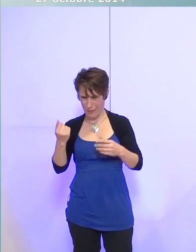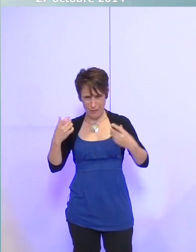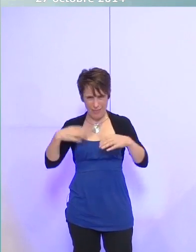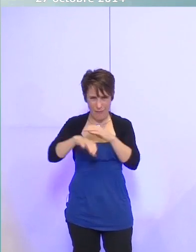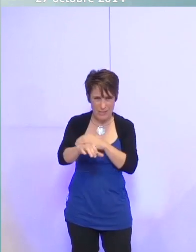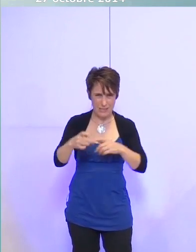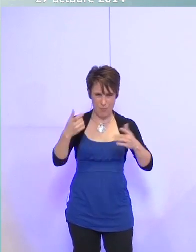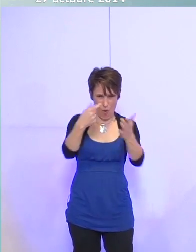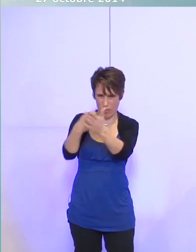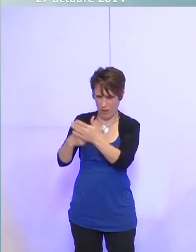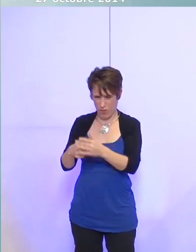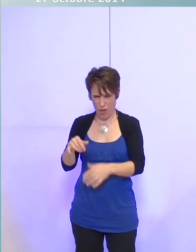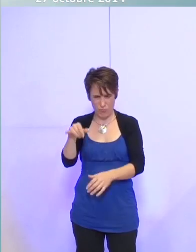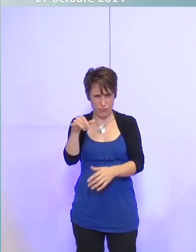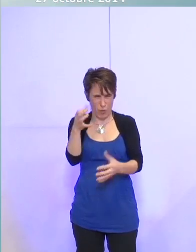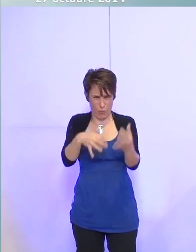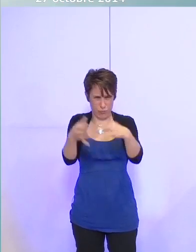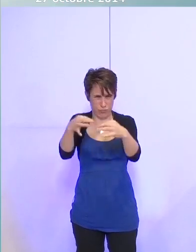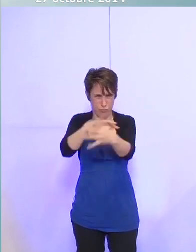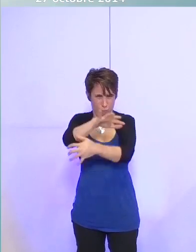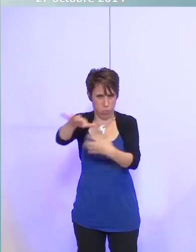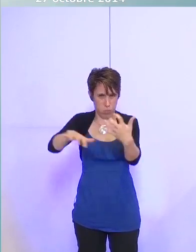d'achat. Fin de citation.